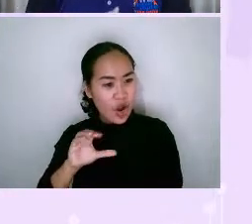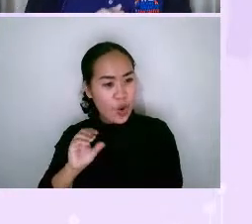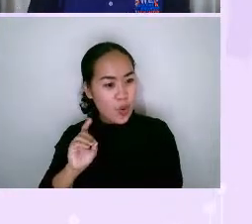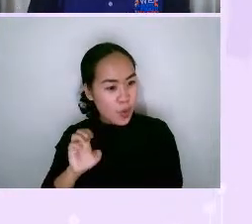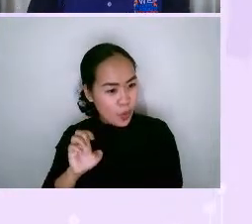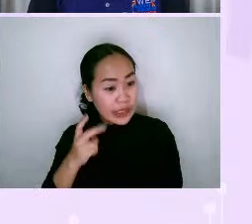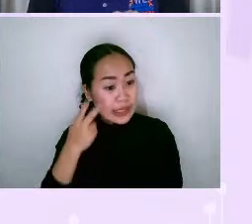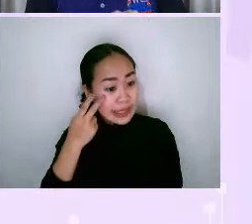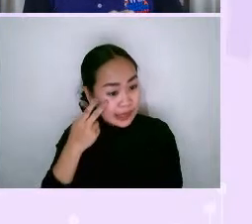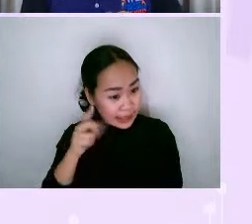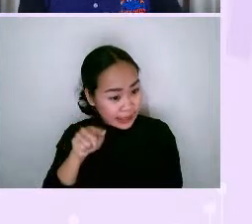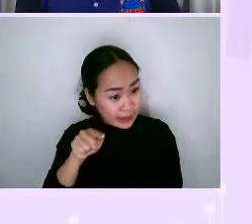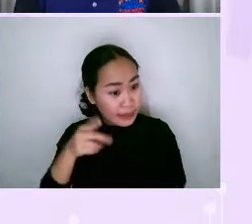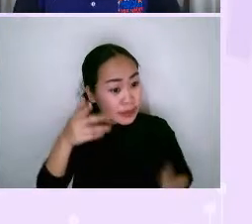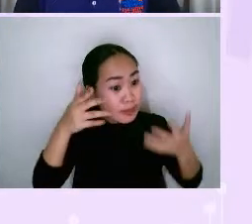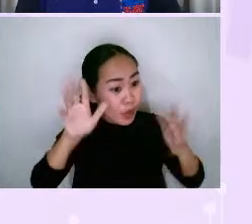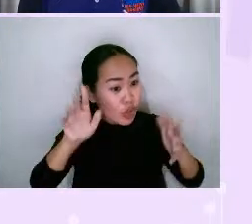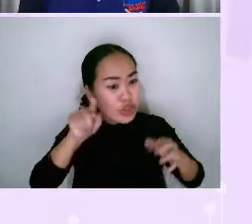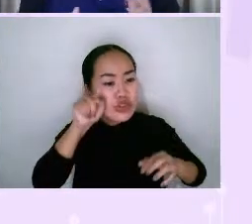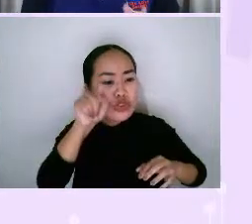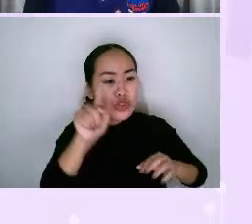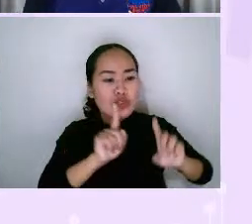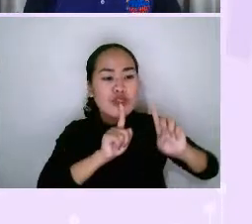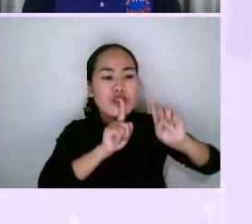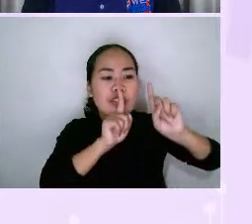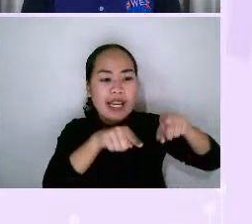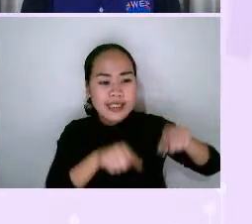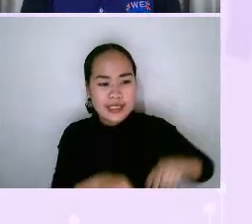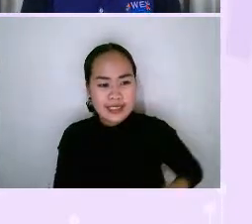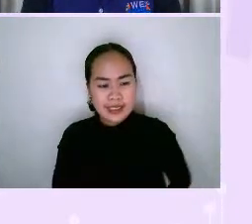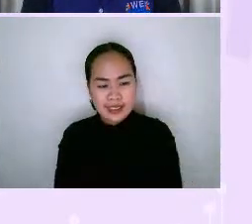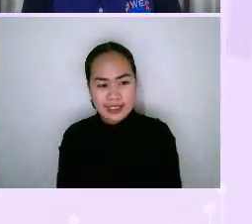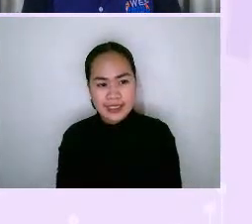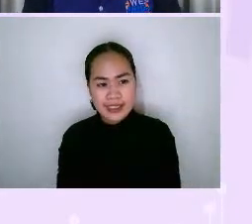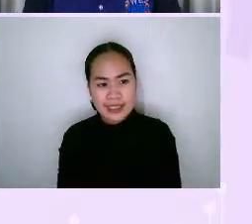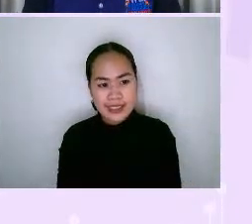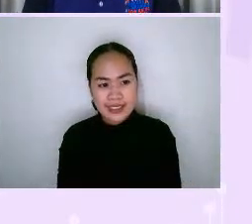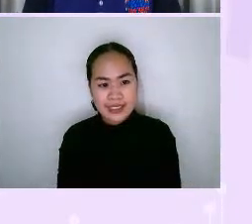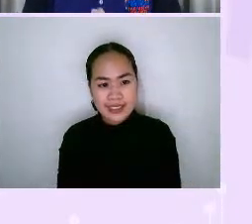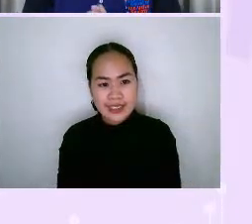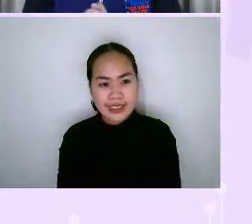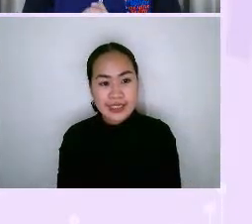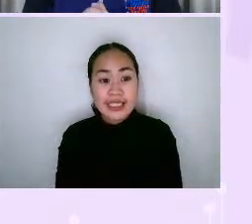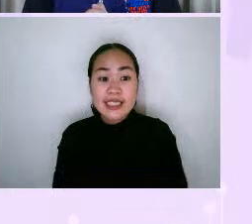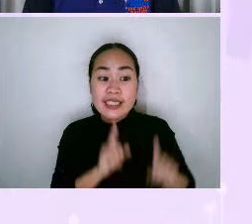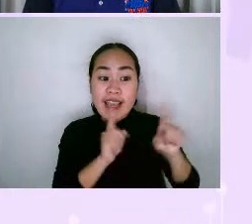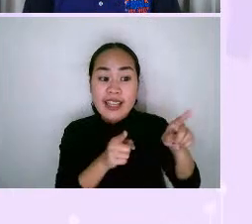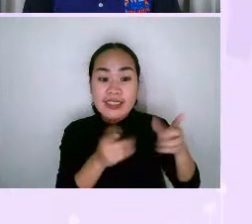po. Iced tea, hindi po yata ito iced tea dahil ang tamang sagot ay